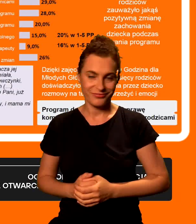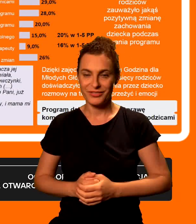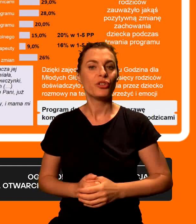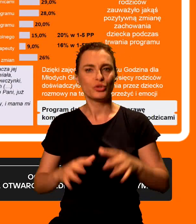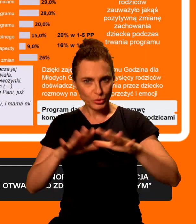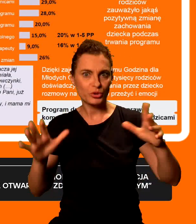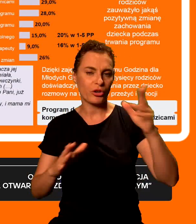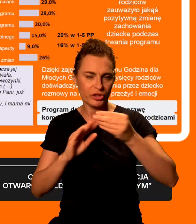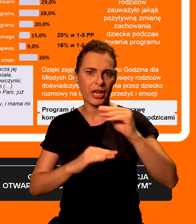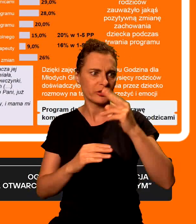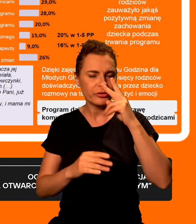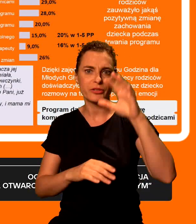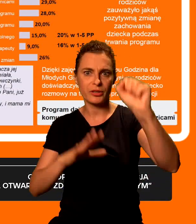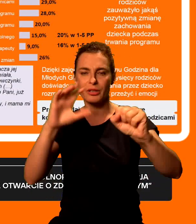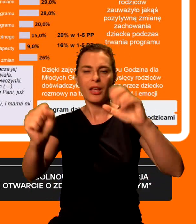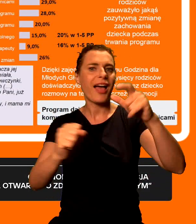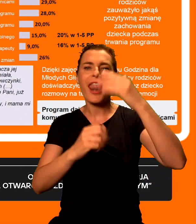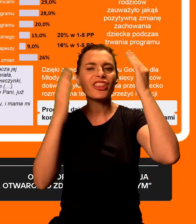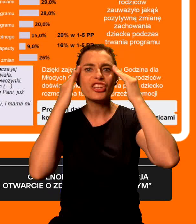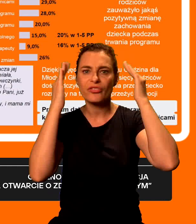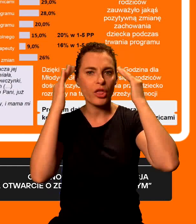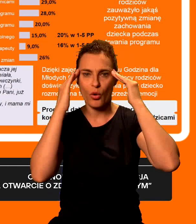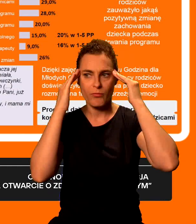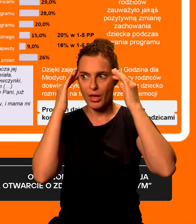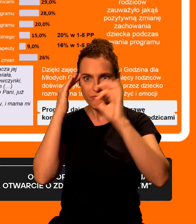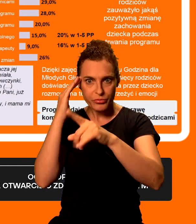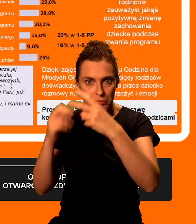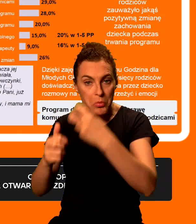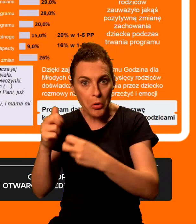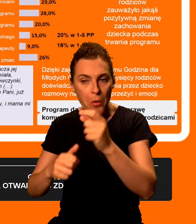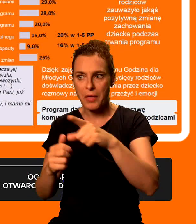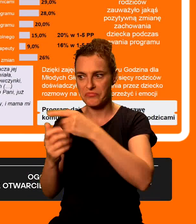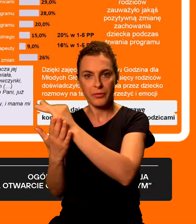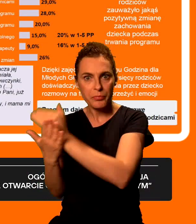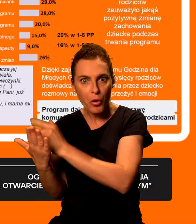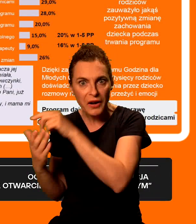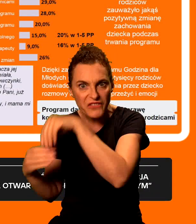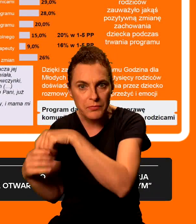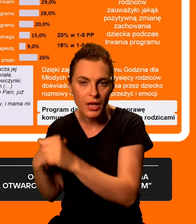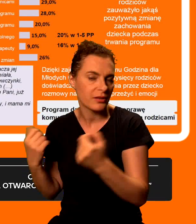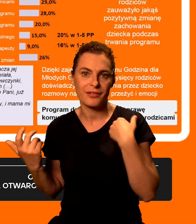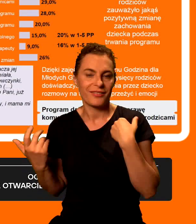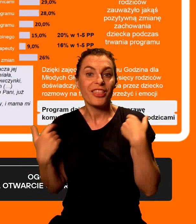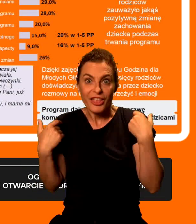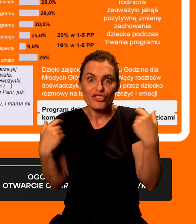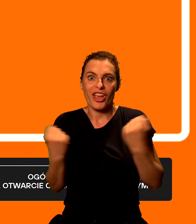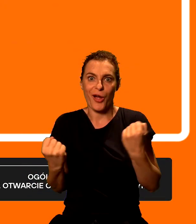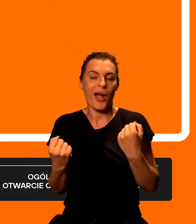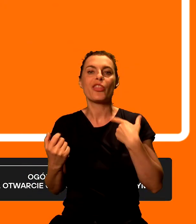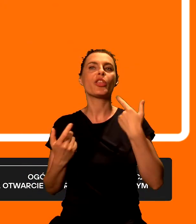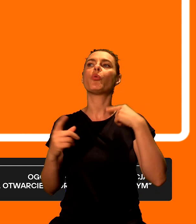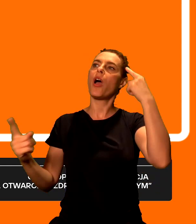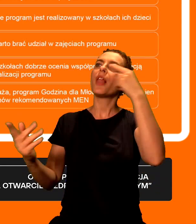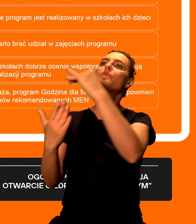rodziców zauważyła te zjawiska, nie mając świadomości, że jest program. Więc znaczy, że to działa, nie? Bo nie mogli być, że tak powiem, nastawieni